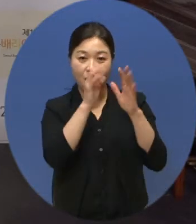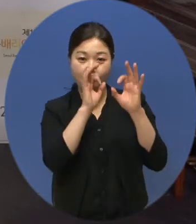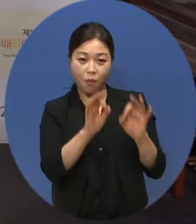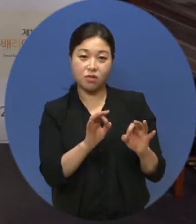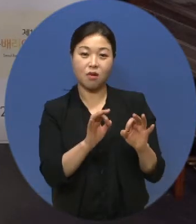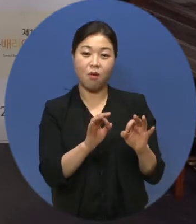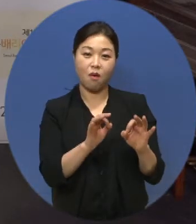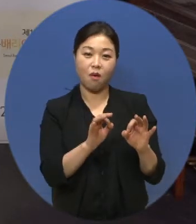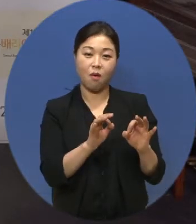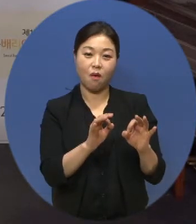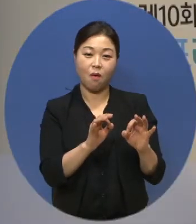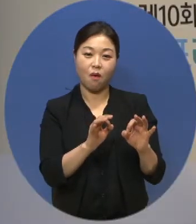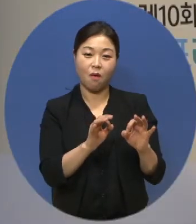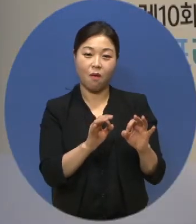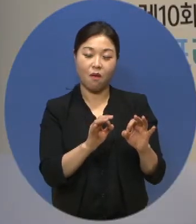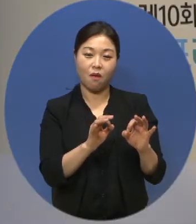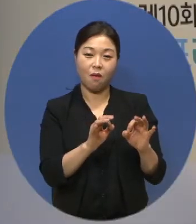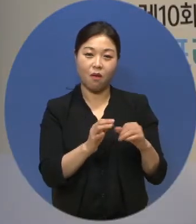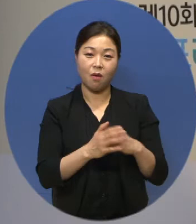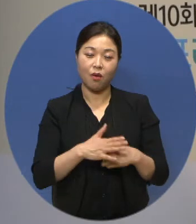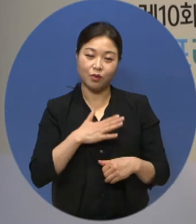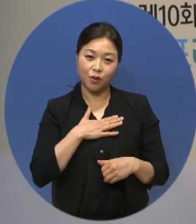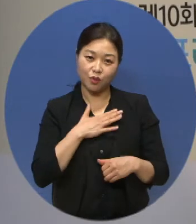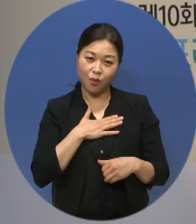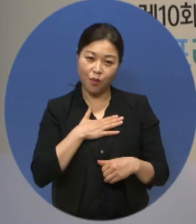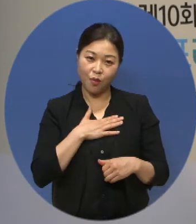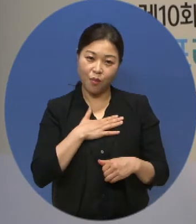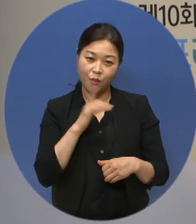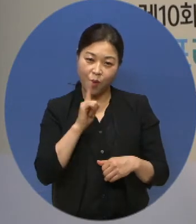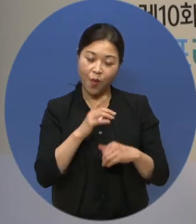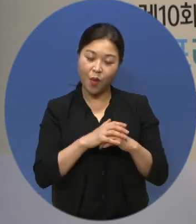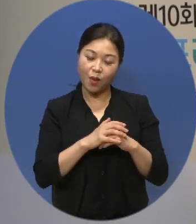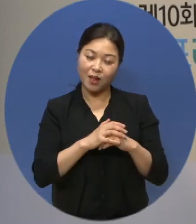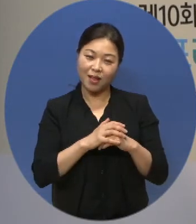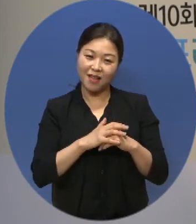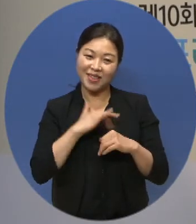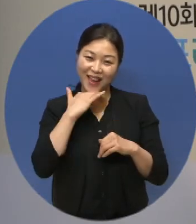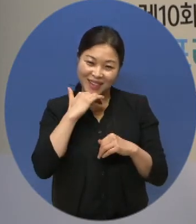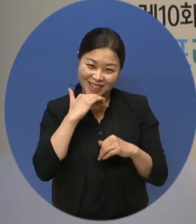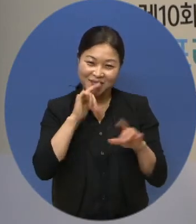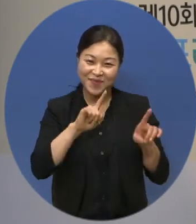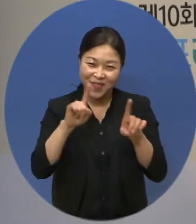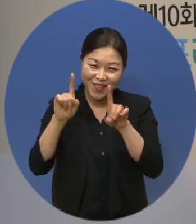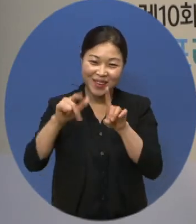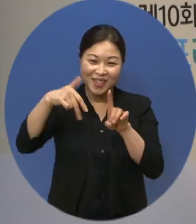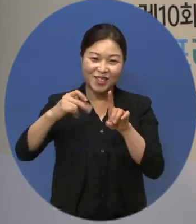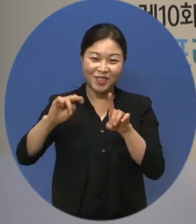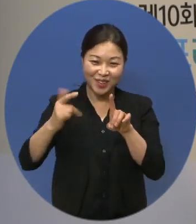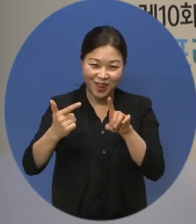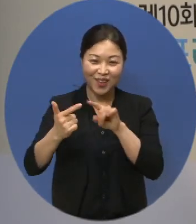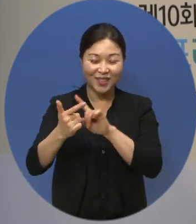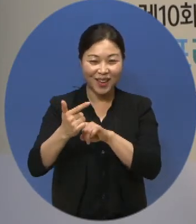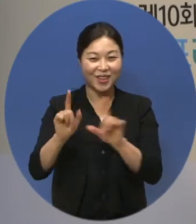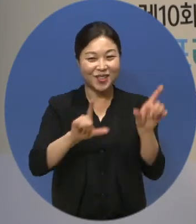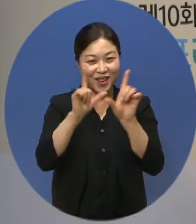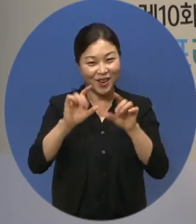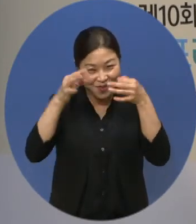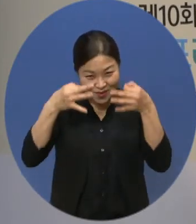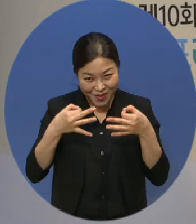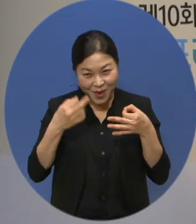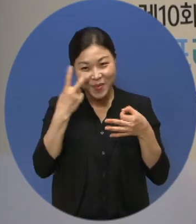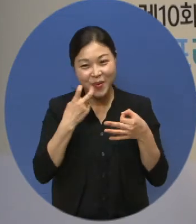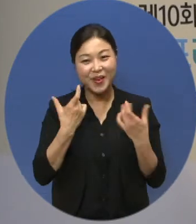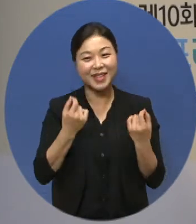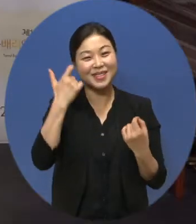참 저도 이제 가까워지긴 합니다. 중년들의 삶에 대한 반추를 해보는 시간이 아니었나라는